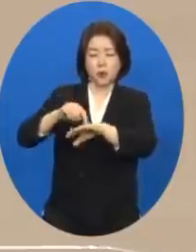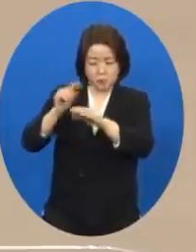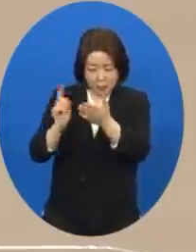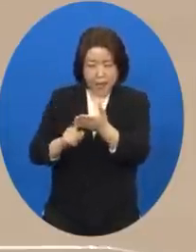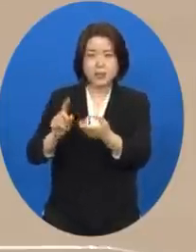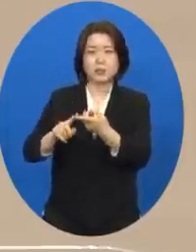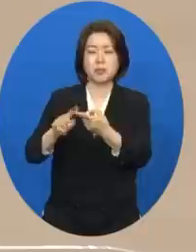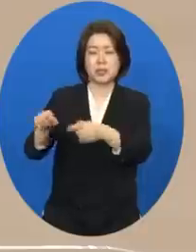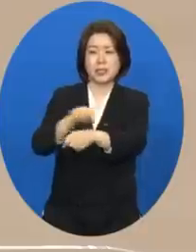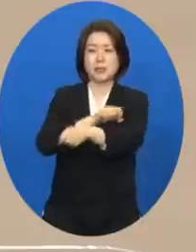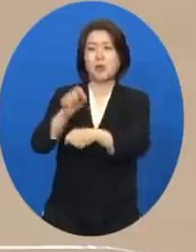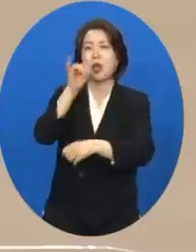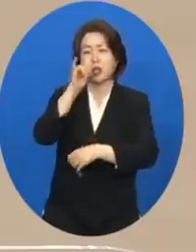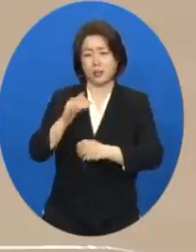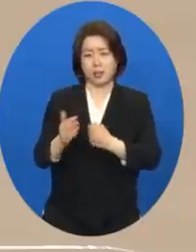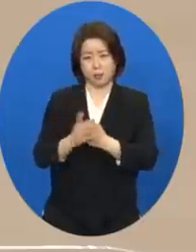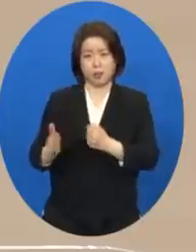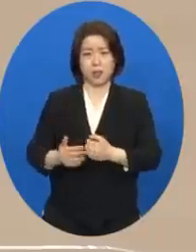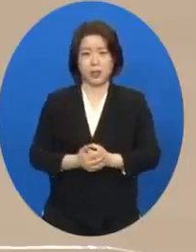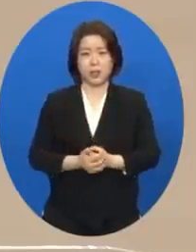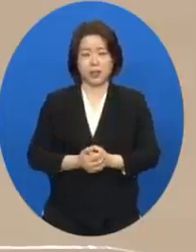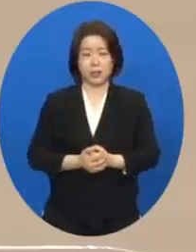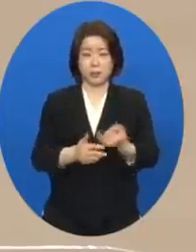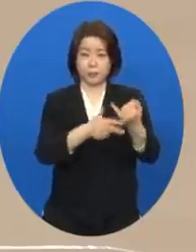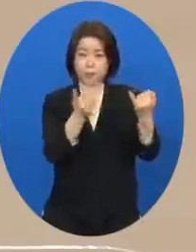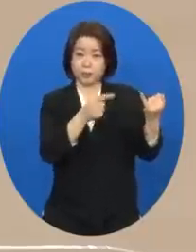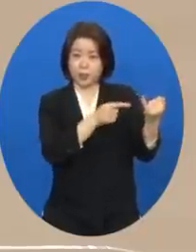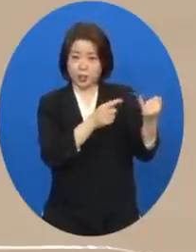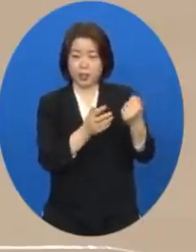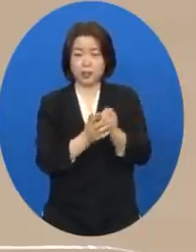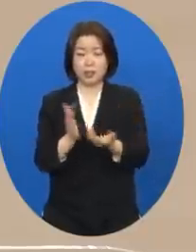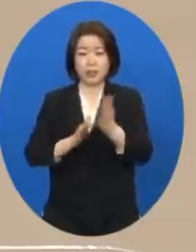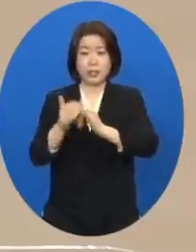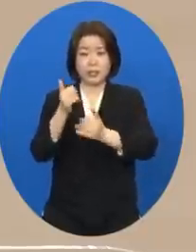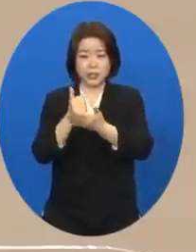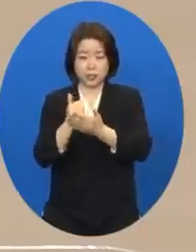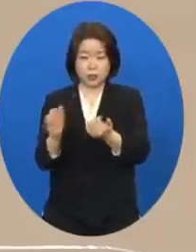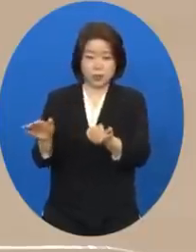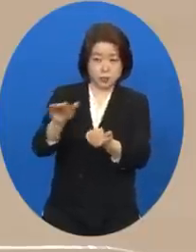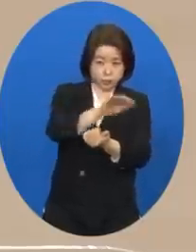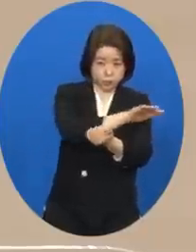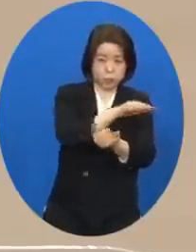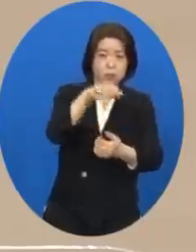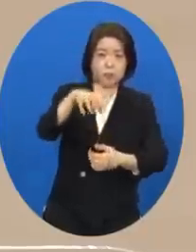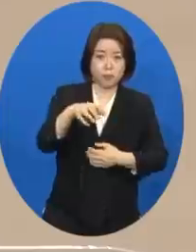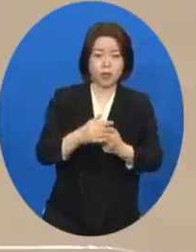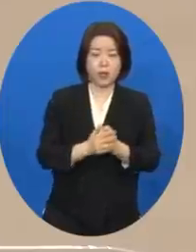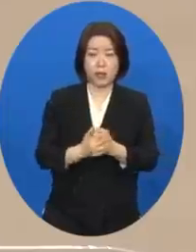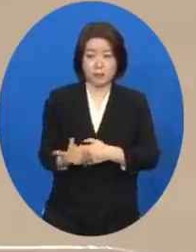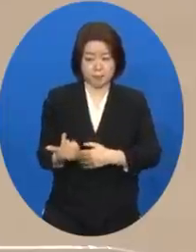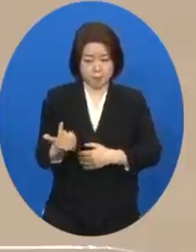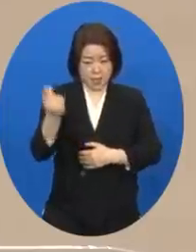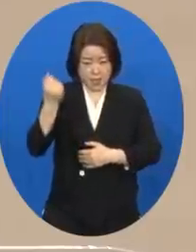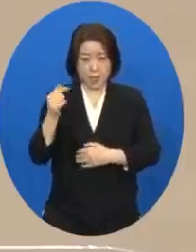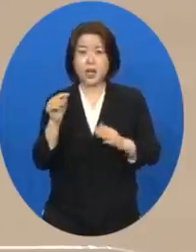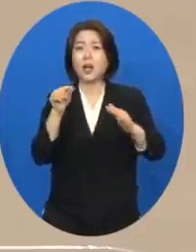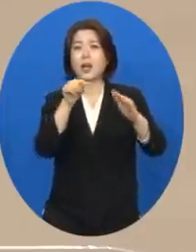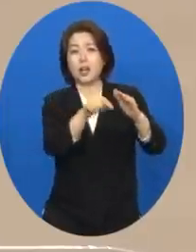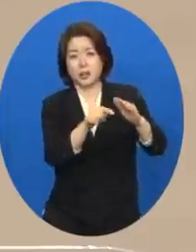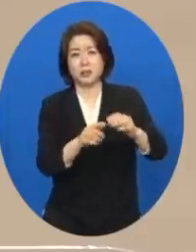그래서 막달라 마리아는 예수님 무덤에 일찍 갔습니다